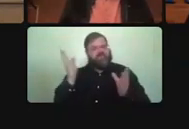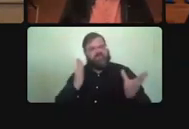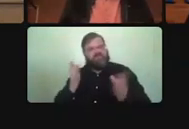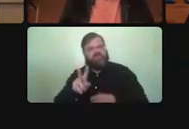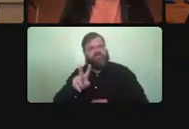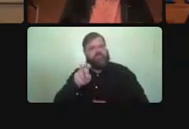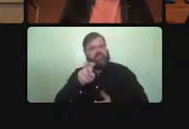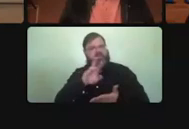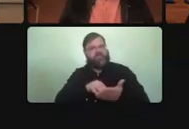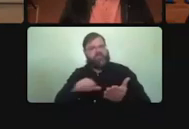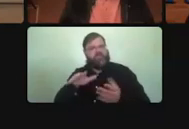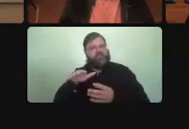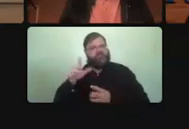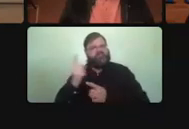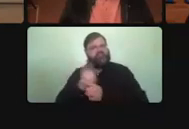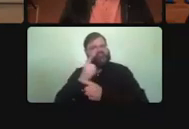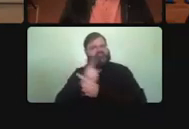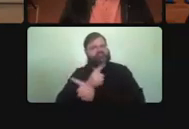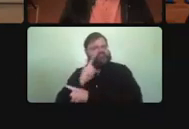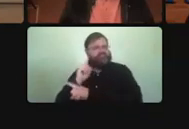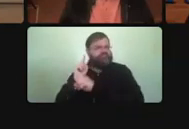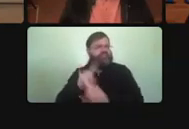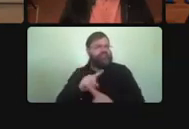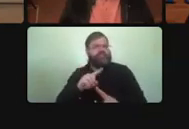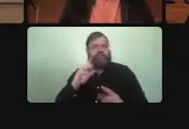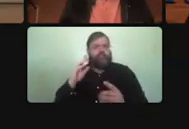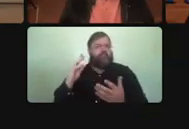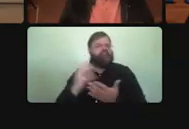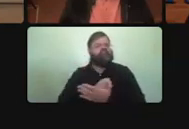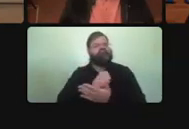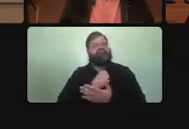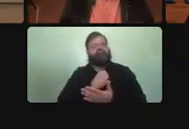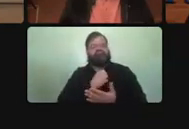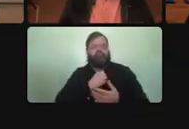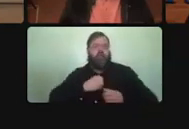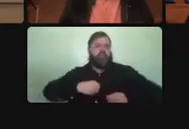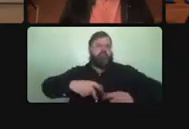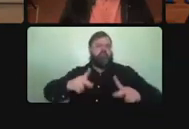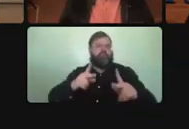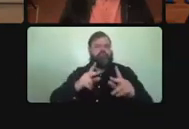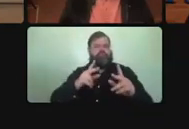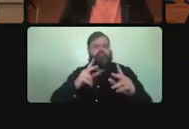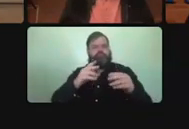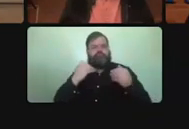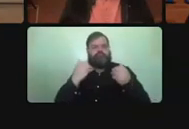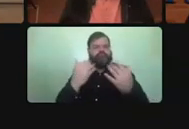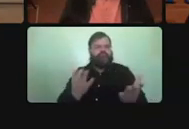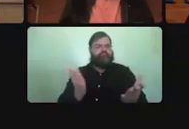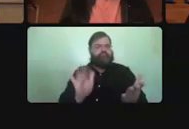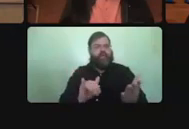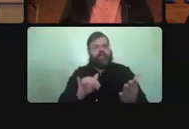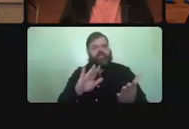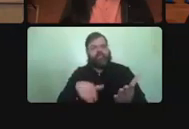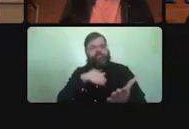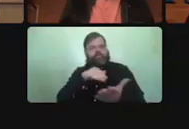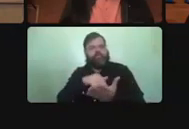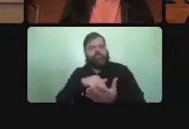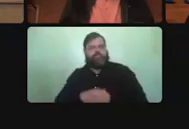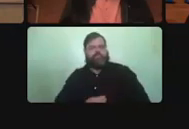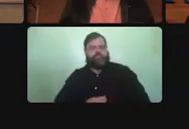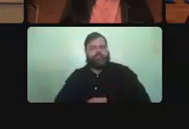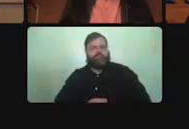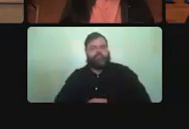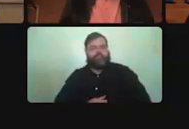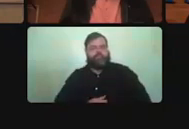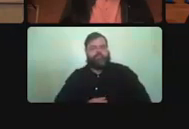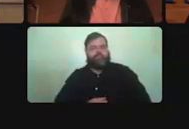tulifungua jengo hili mnamo Mei mwaka huu, na kwa kweli wanafunzi wetu wanaweza kutumia nafasi